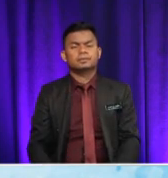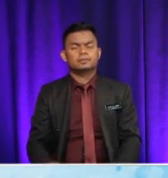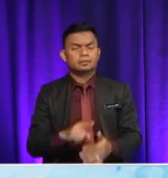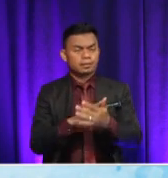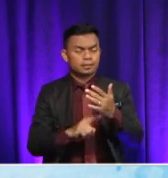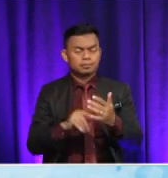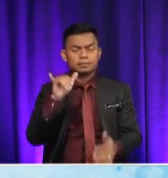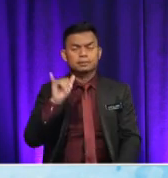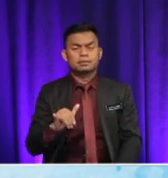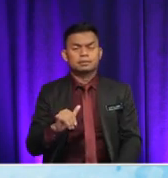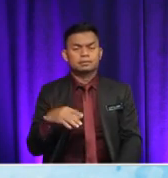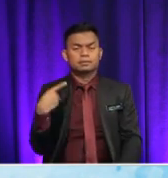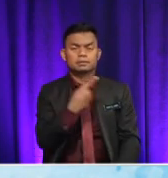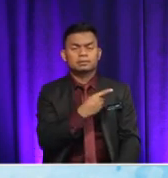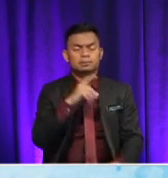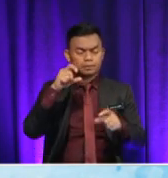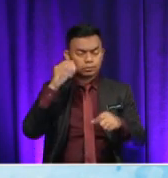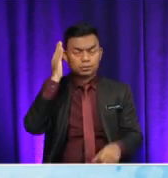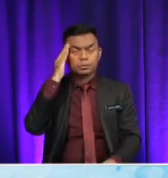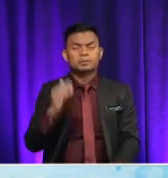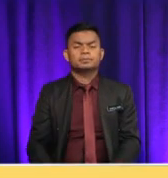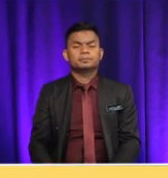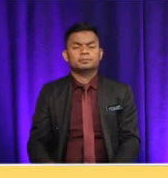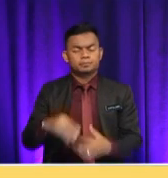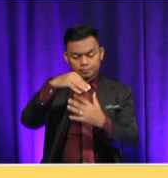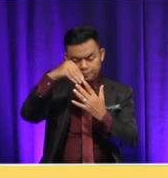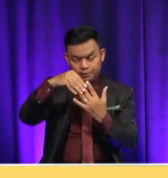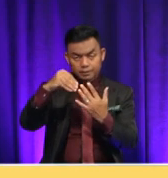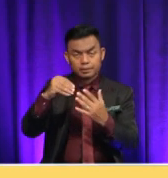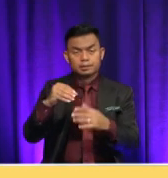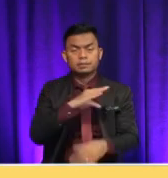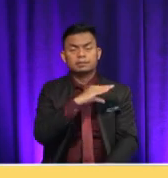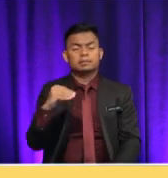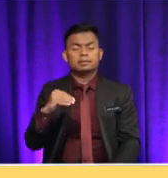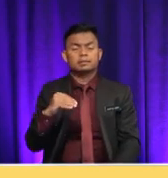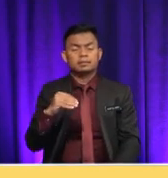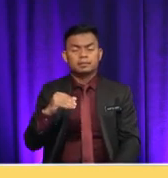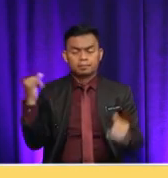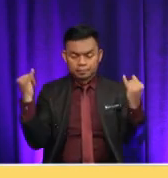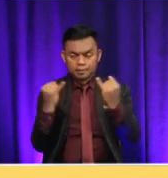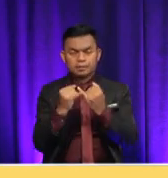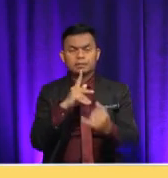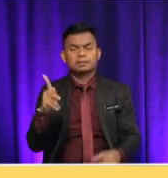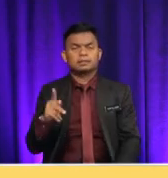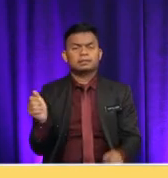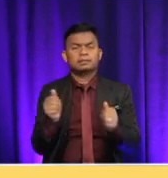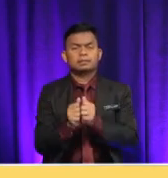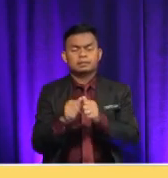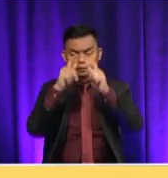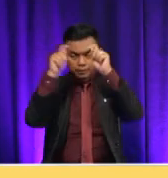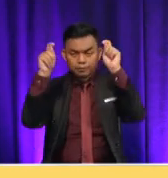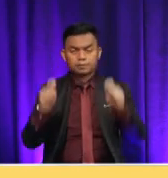berhubungan pilih dan badankan elemen tersebut dengan tafsir lukisan kalian betul dengan menulis